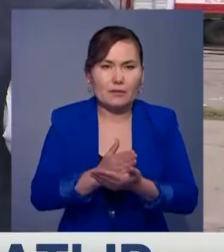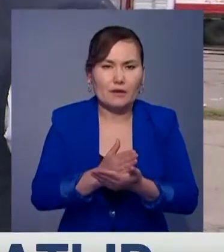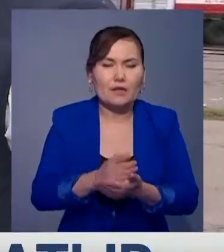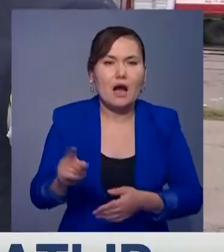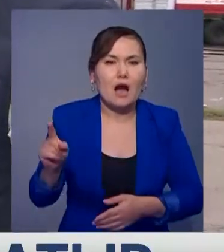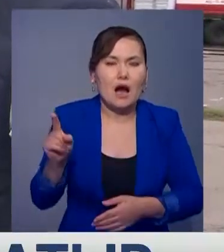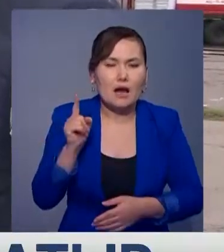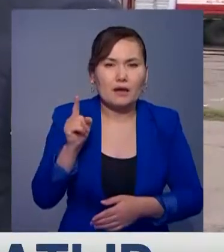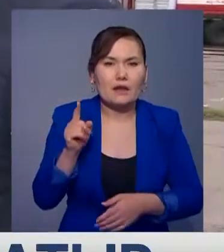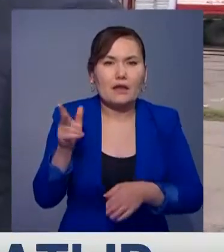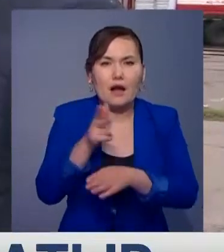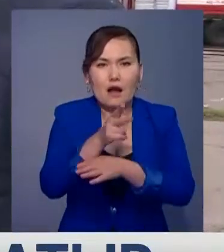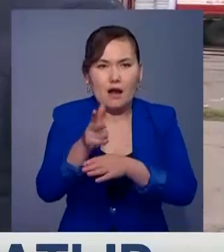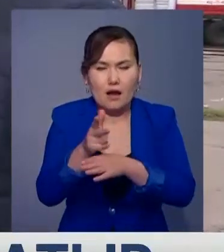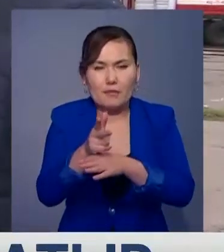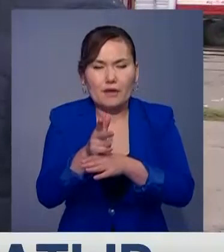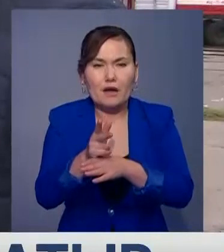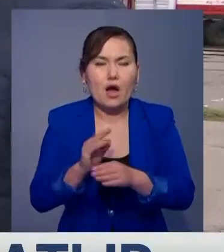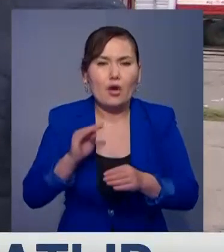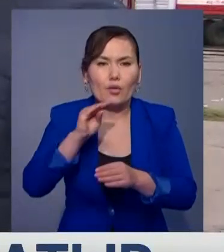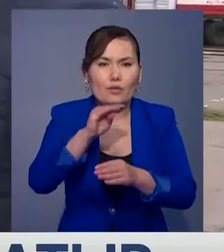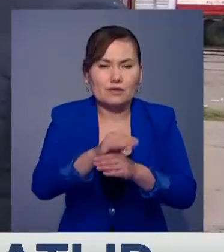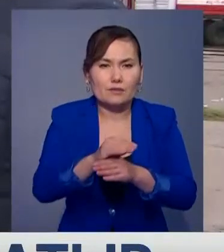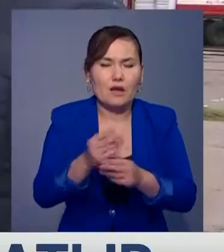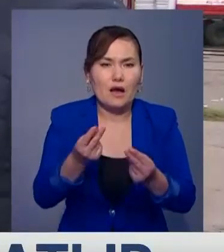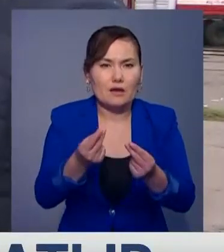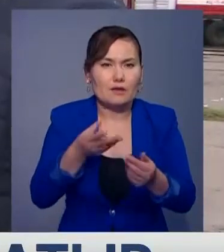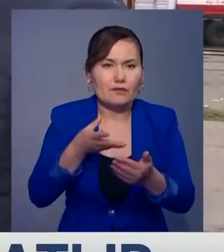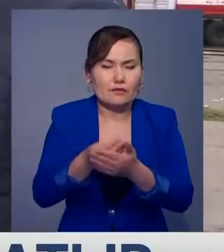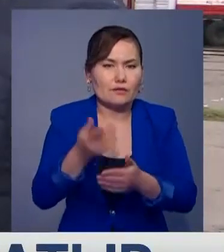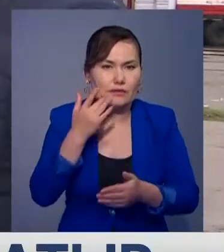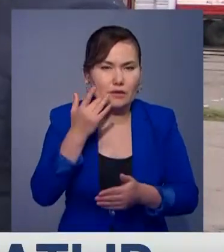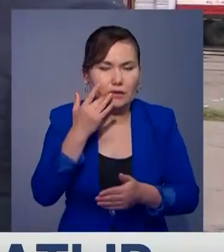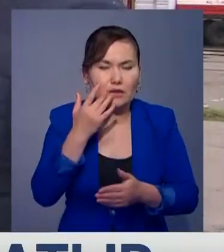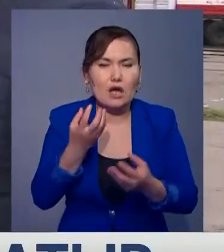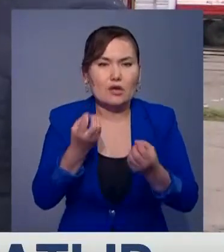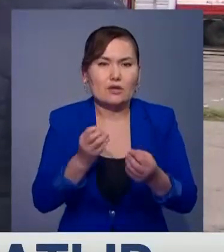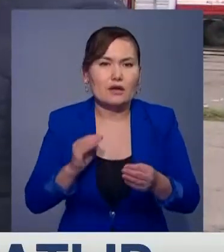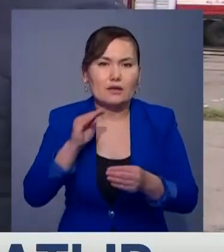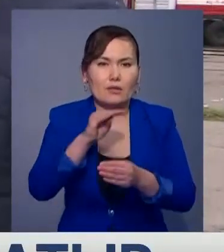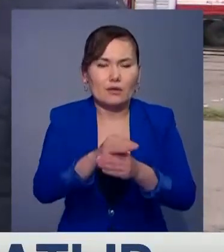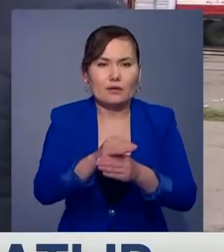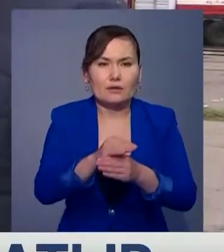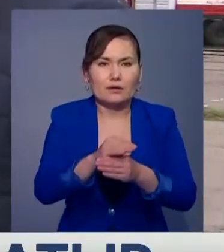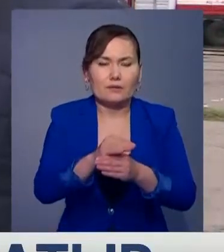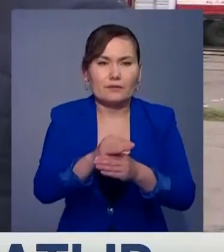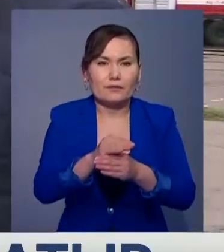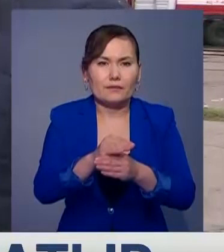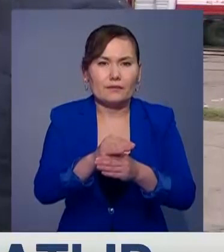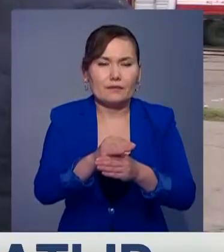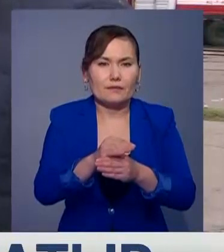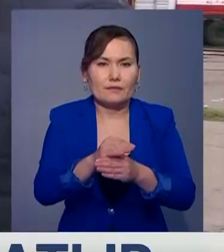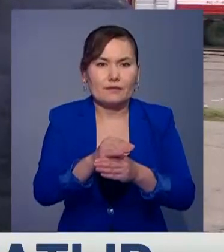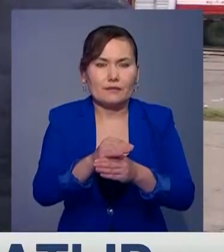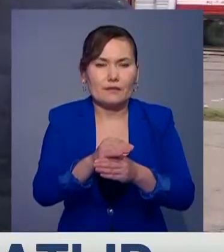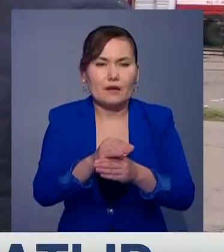жаңағы безопасностьқа барлығына қосымша жаңағы құн ақысын төлейміз. Одан бөлек енді не жоқ,